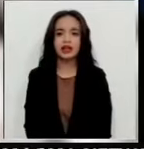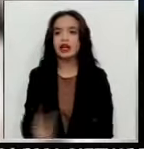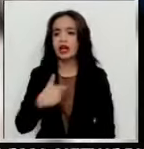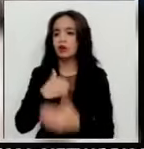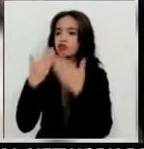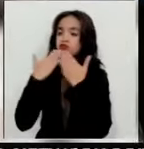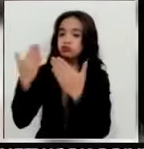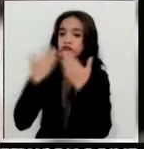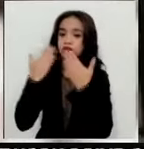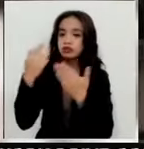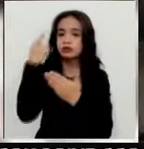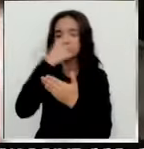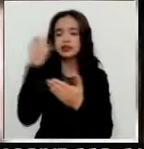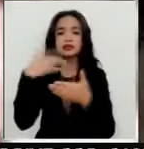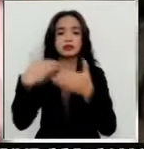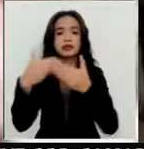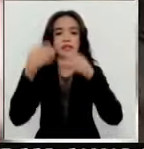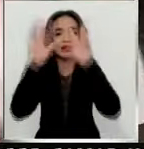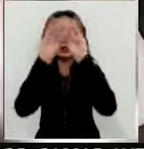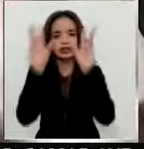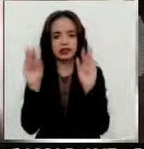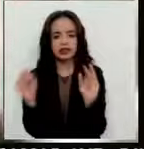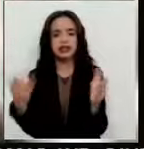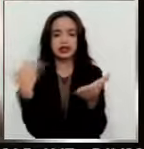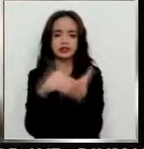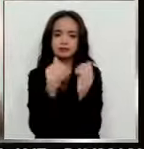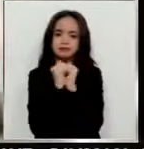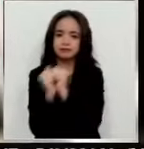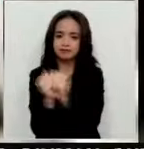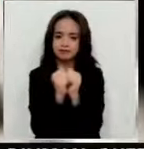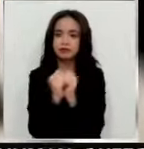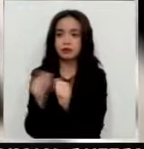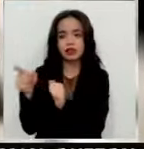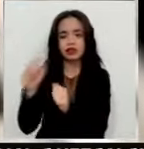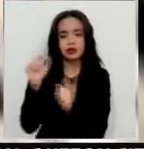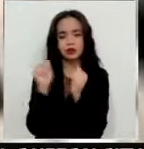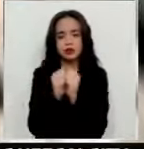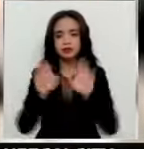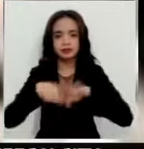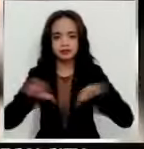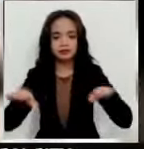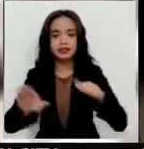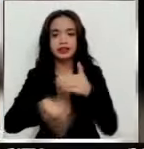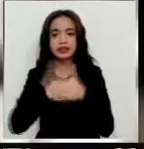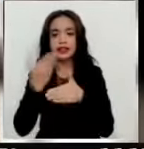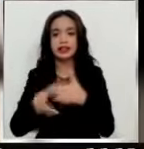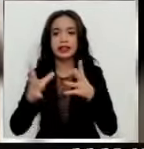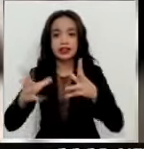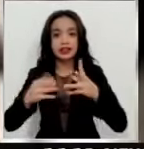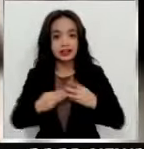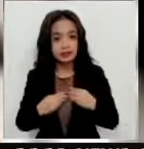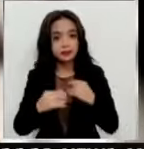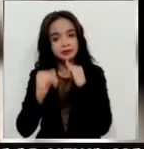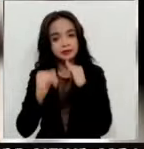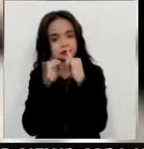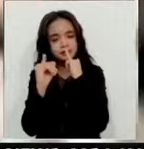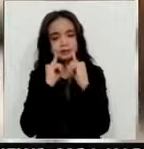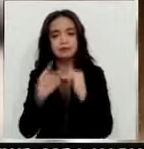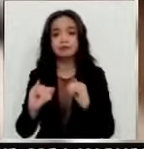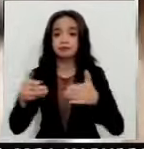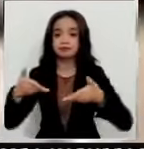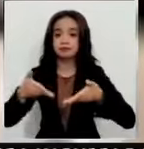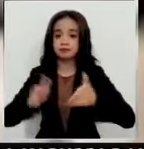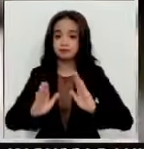sa magpapasko, magsasama-sama siya yung mga anak niya. Nagpaunlak naman ng panayam si Donato at pumayag ding ipakita